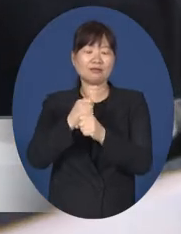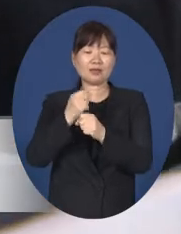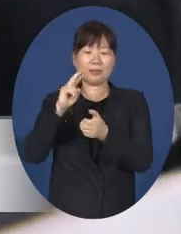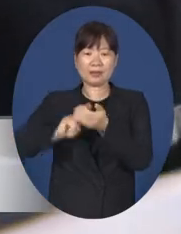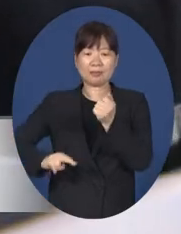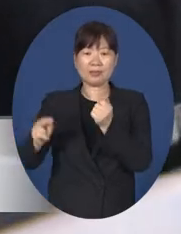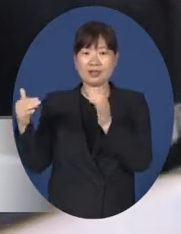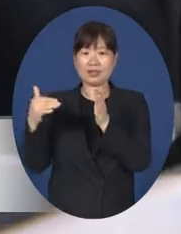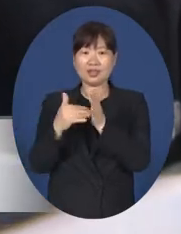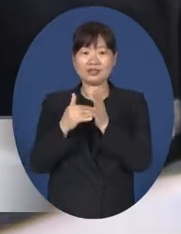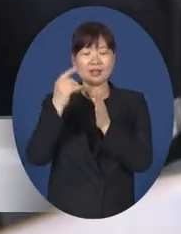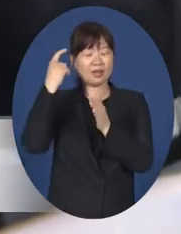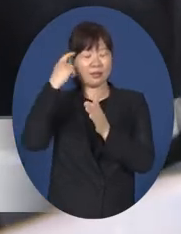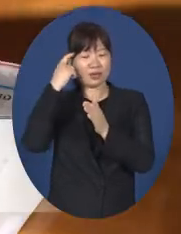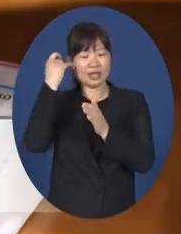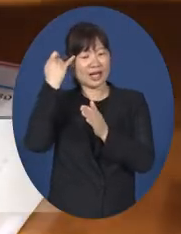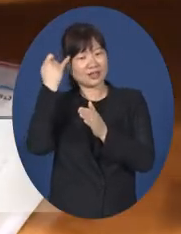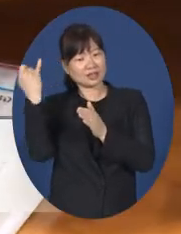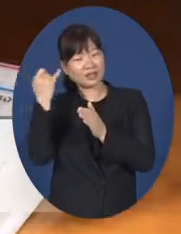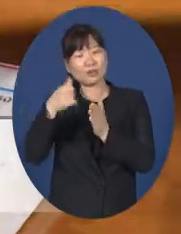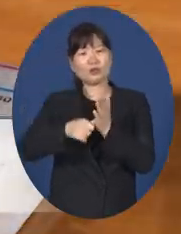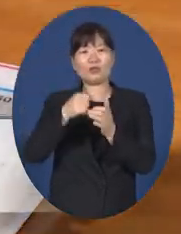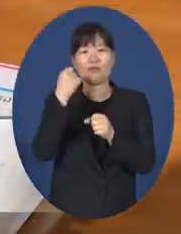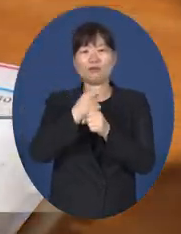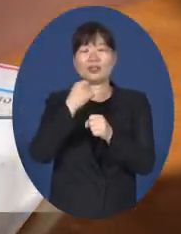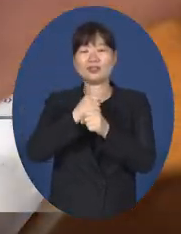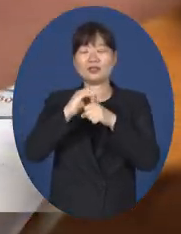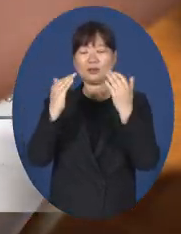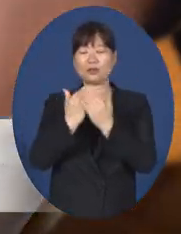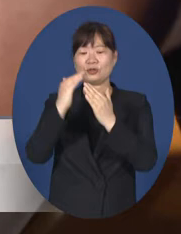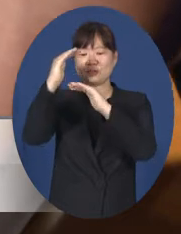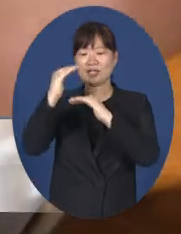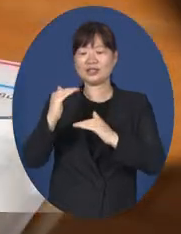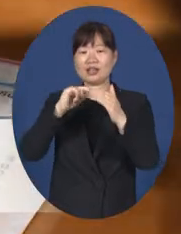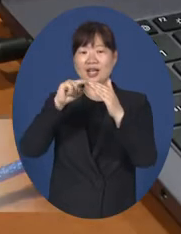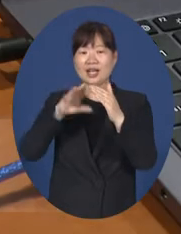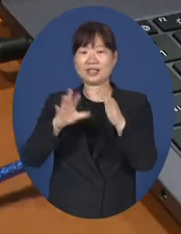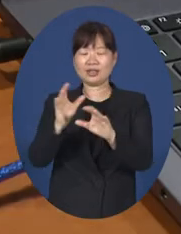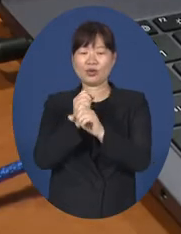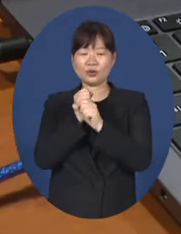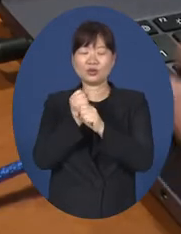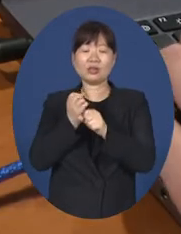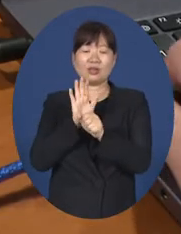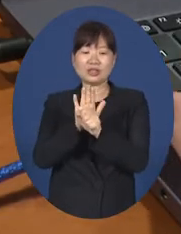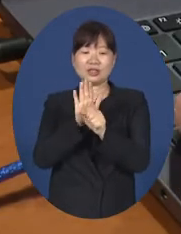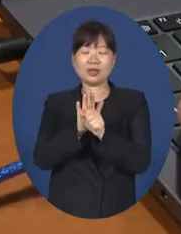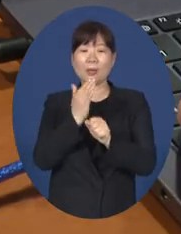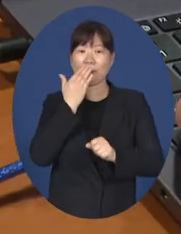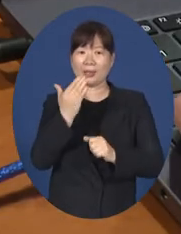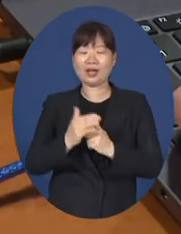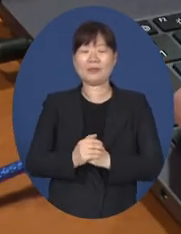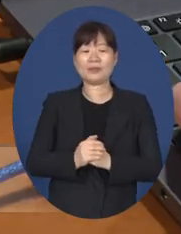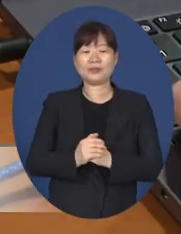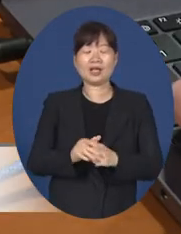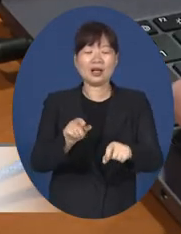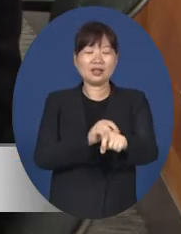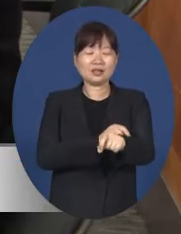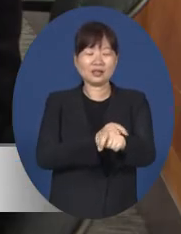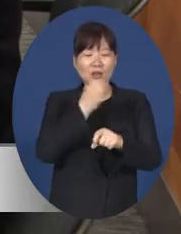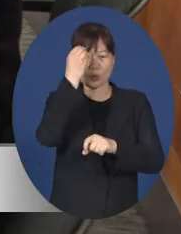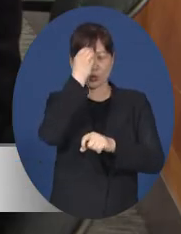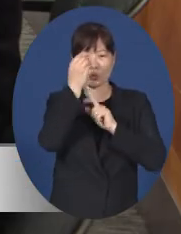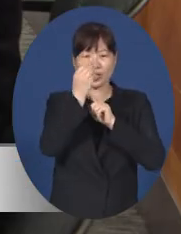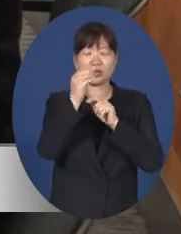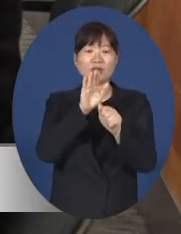사업화까지 머릿속 아이디어를 제품으로 만드는 전 과정에 원스톱 지원을 받을 수 있습니다. 특히 특성화고